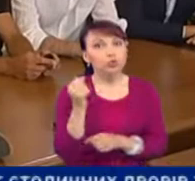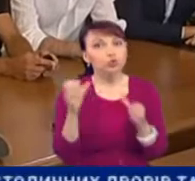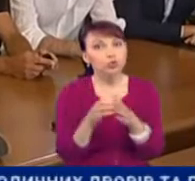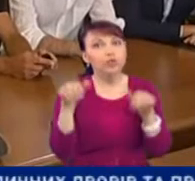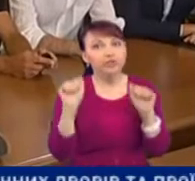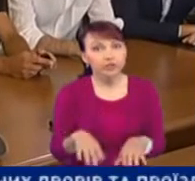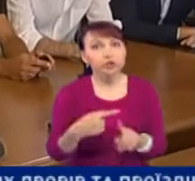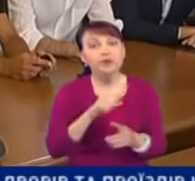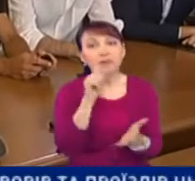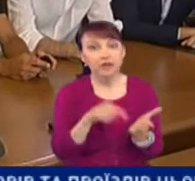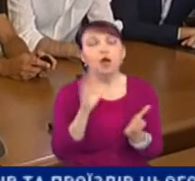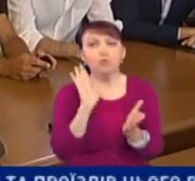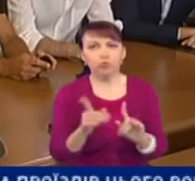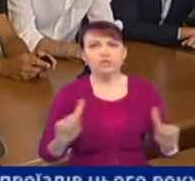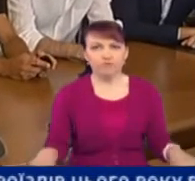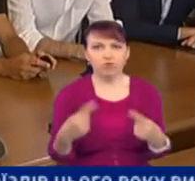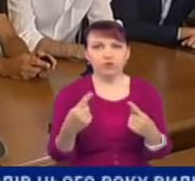цих питань буде створено.